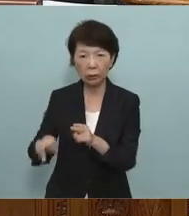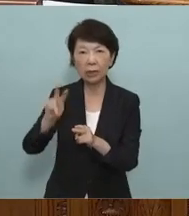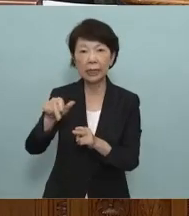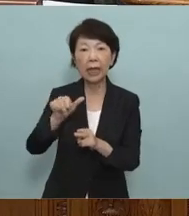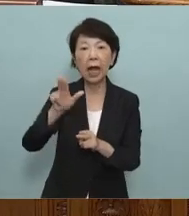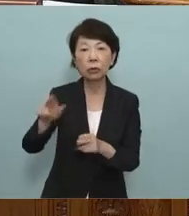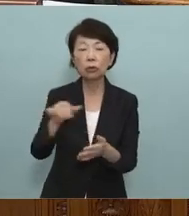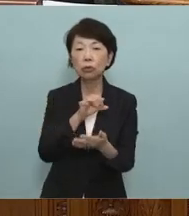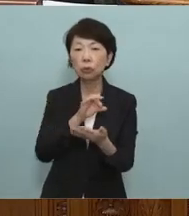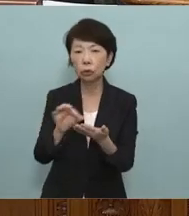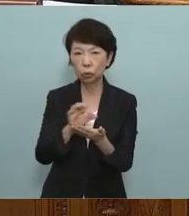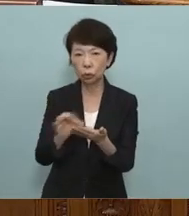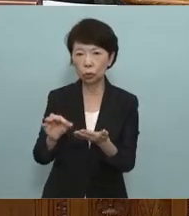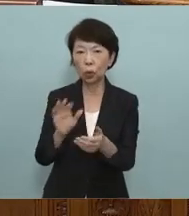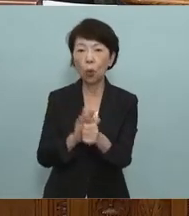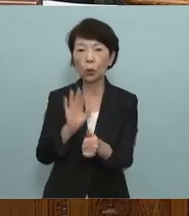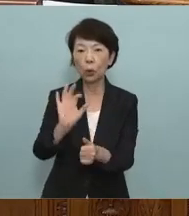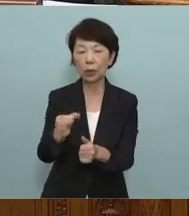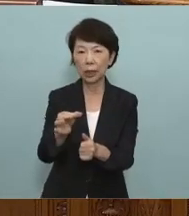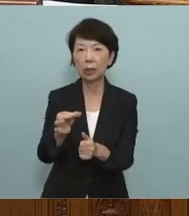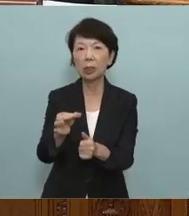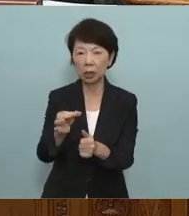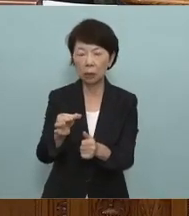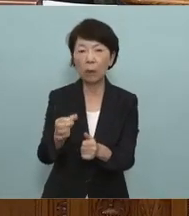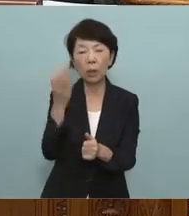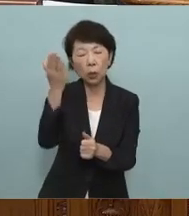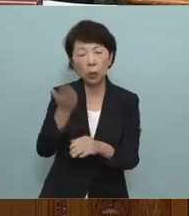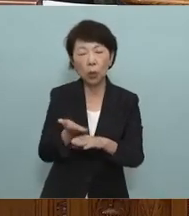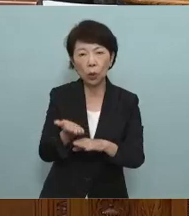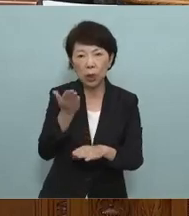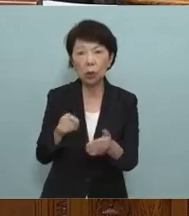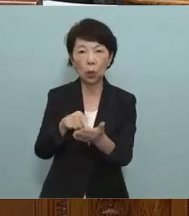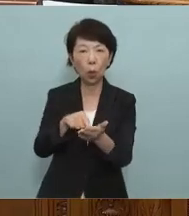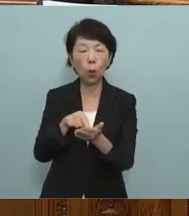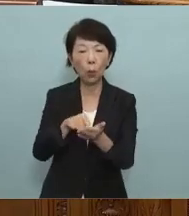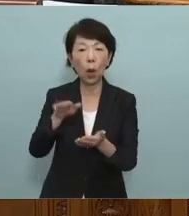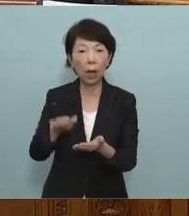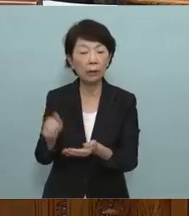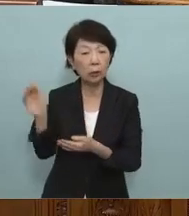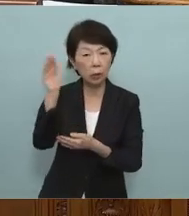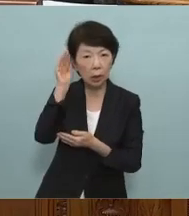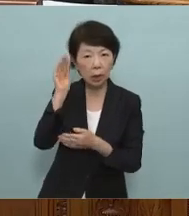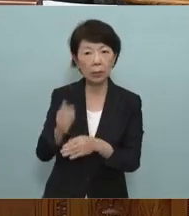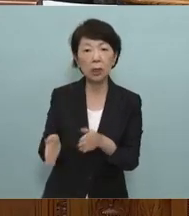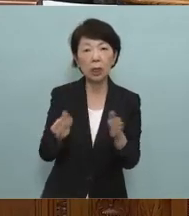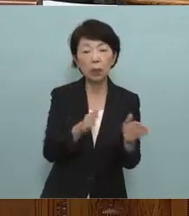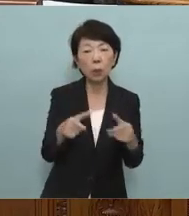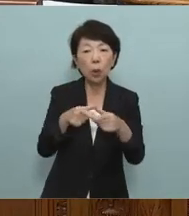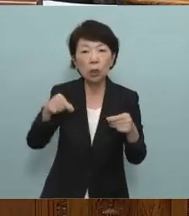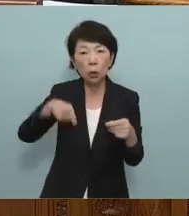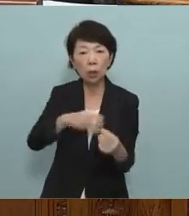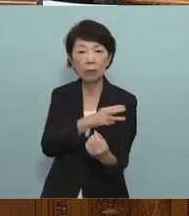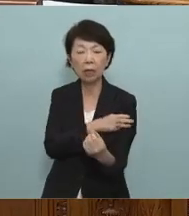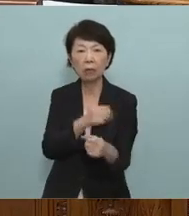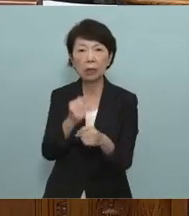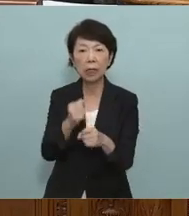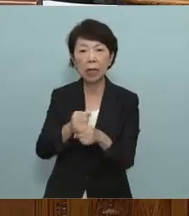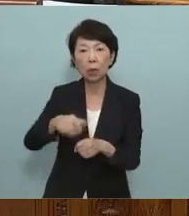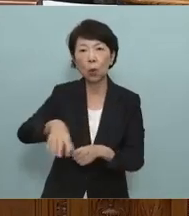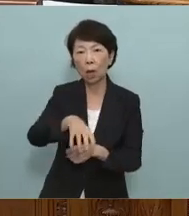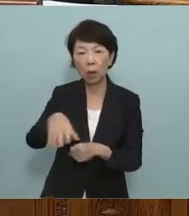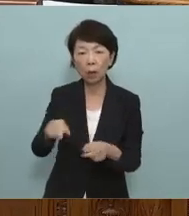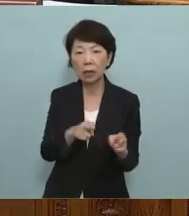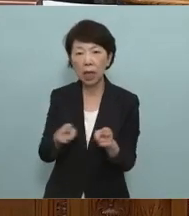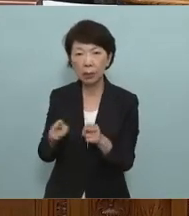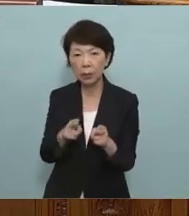ース補助金には、予想を超える応募があったと聞いています。一方で、日本にワクチン製造拠点を整備する